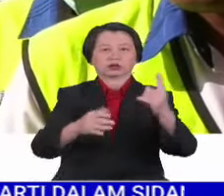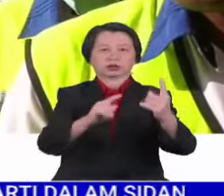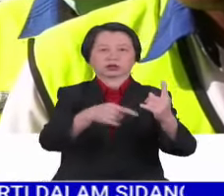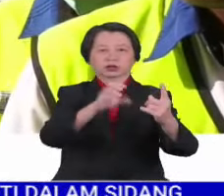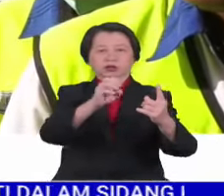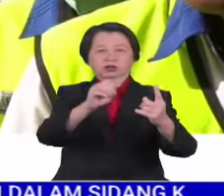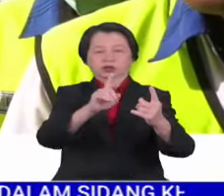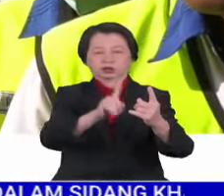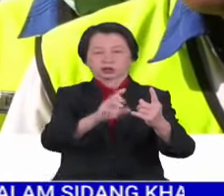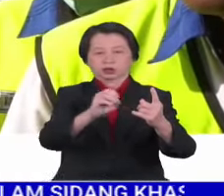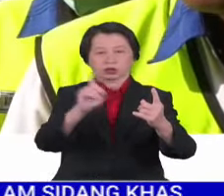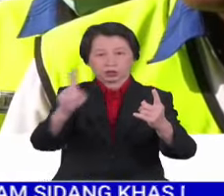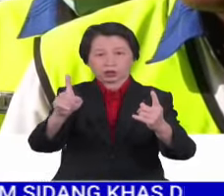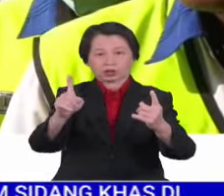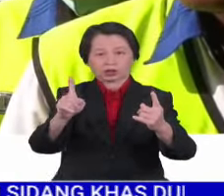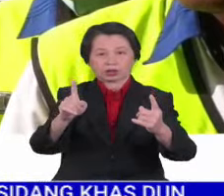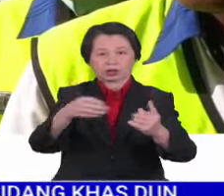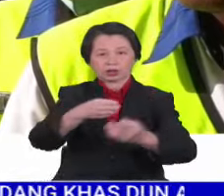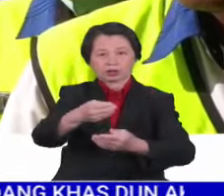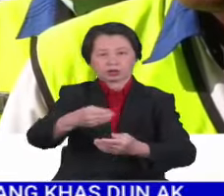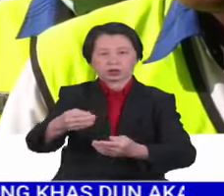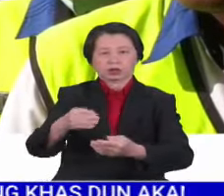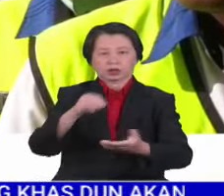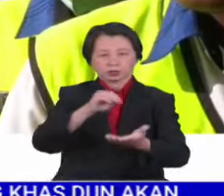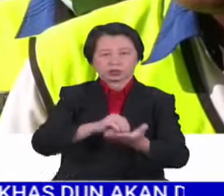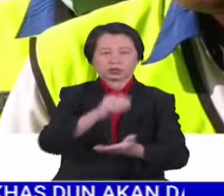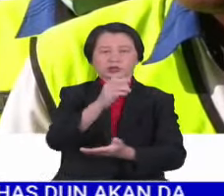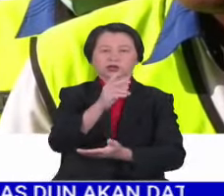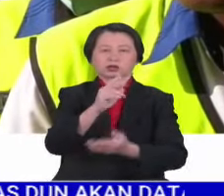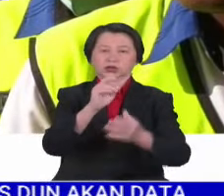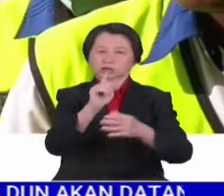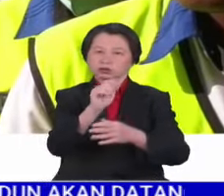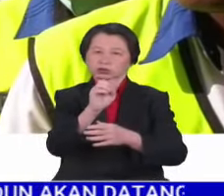helai bendera di Tol Kesas Kota Kemuning.